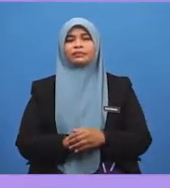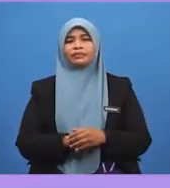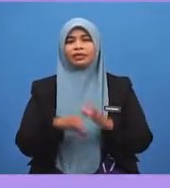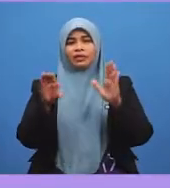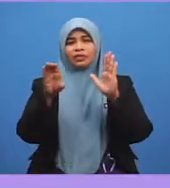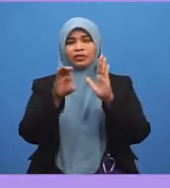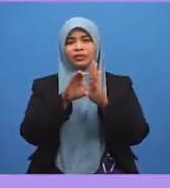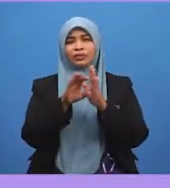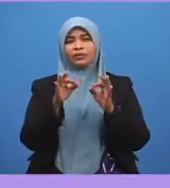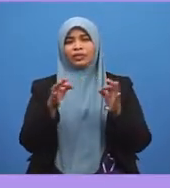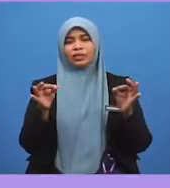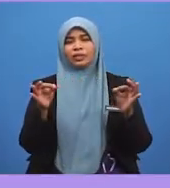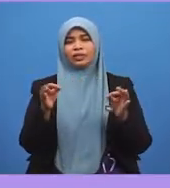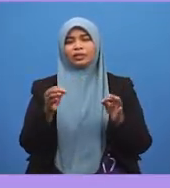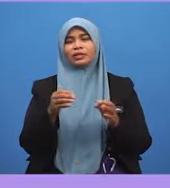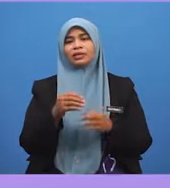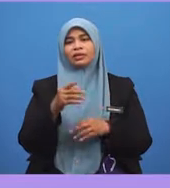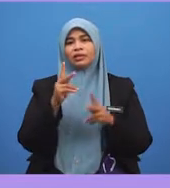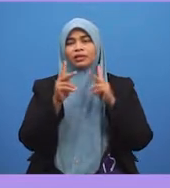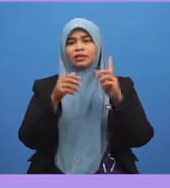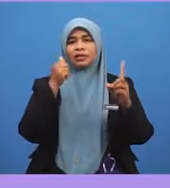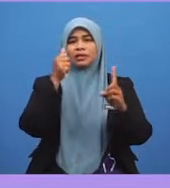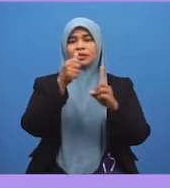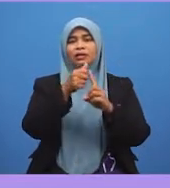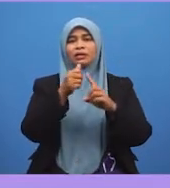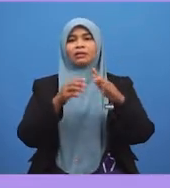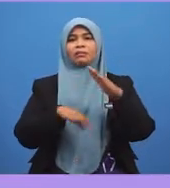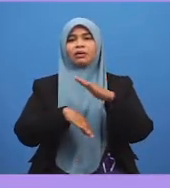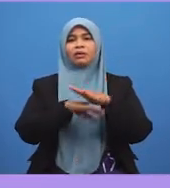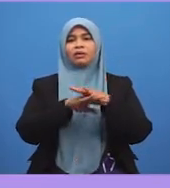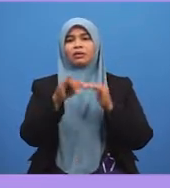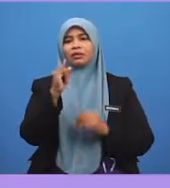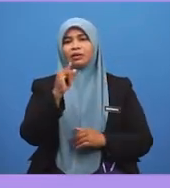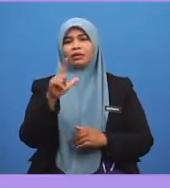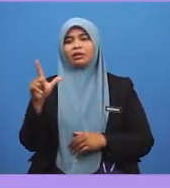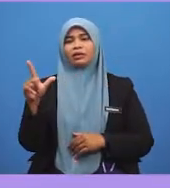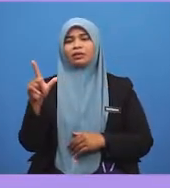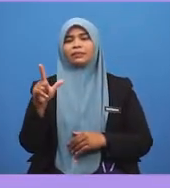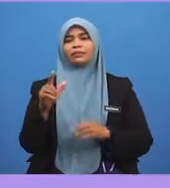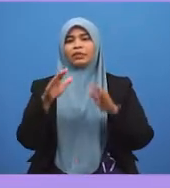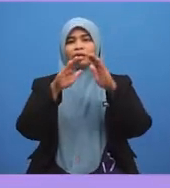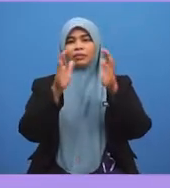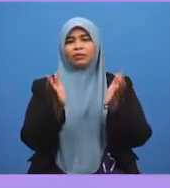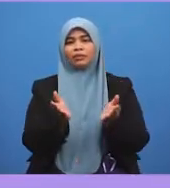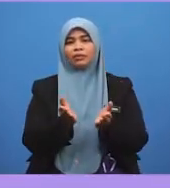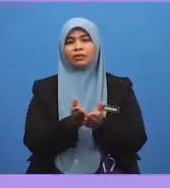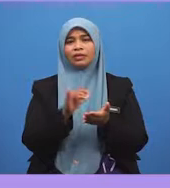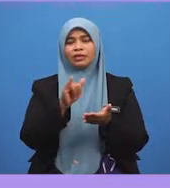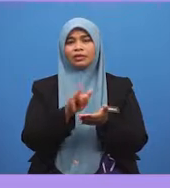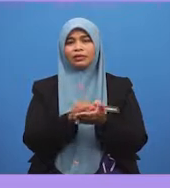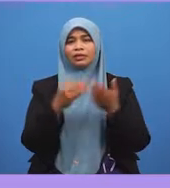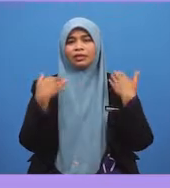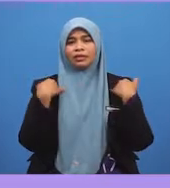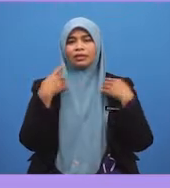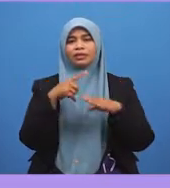Contoh ayat bagi kata arah bawah ialah bola itu berada